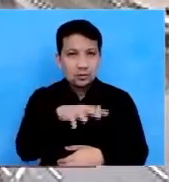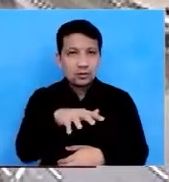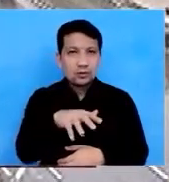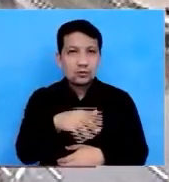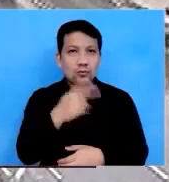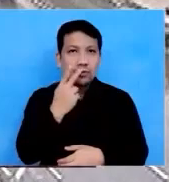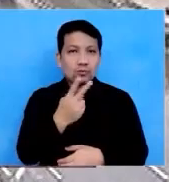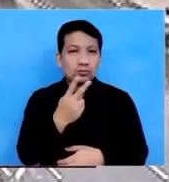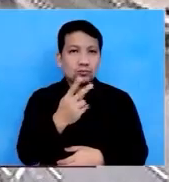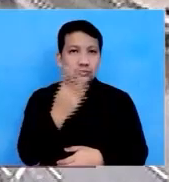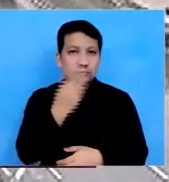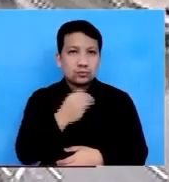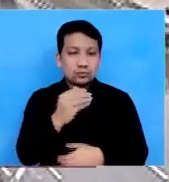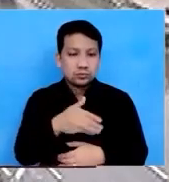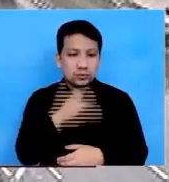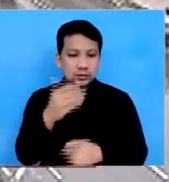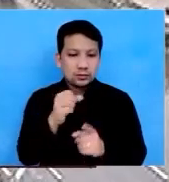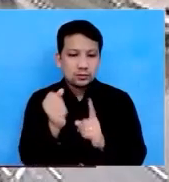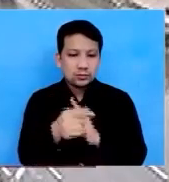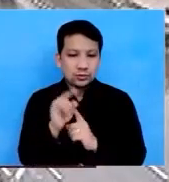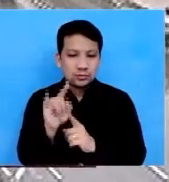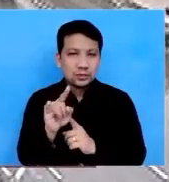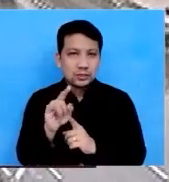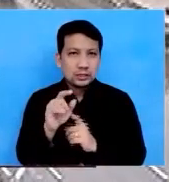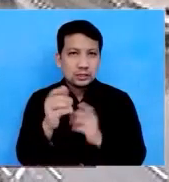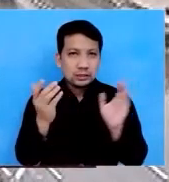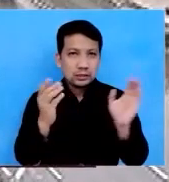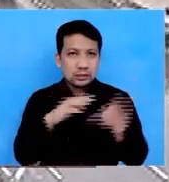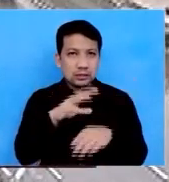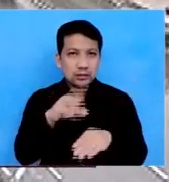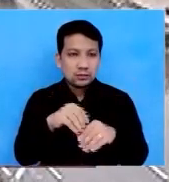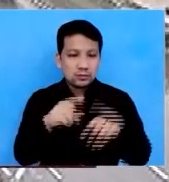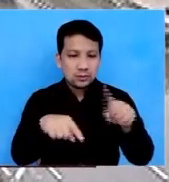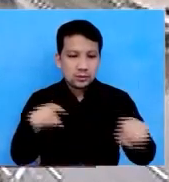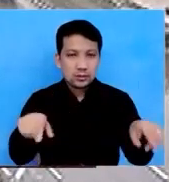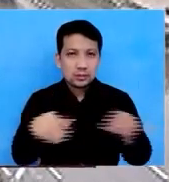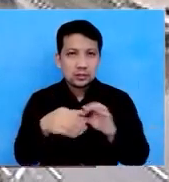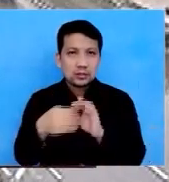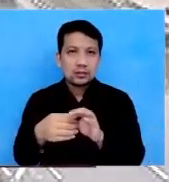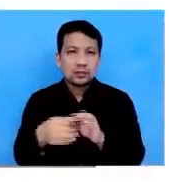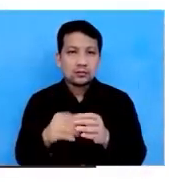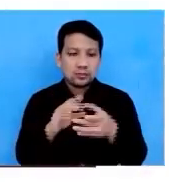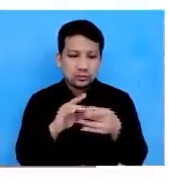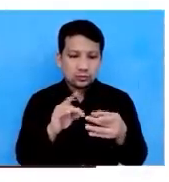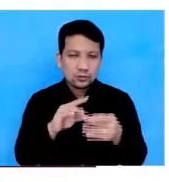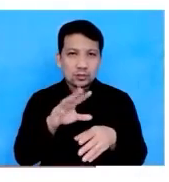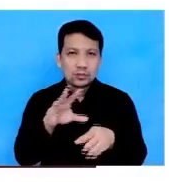lalo na sa social media, madaling ikubli ang ibang bahagi ng isang storya.